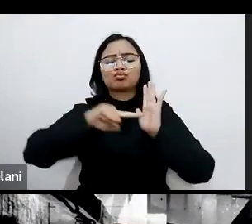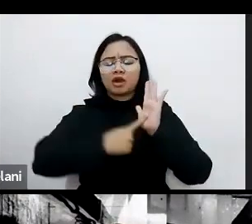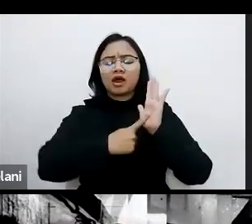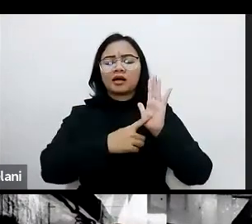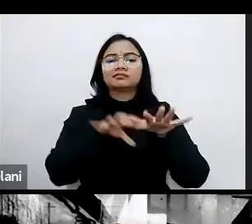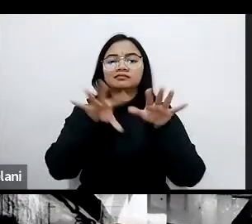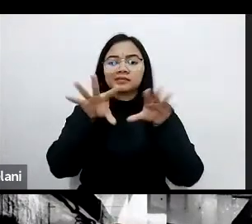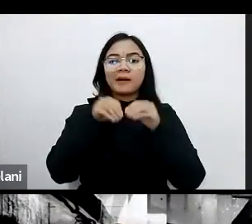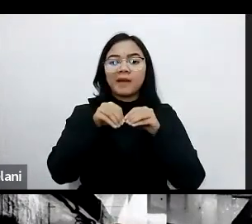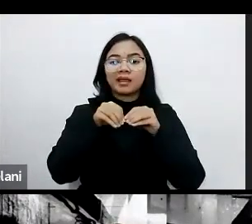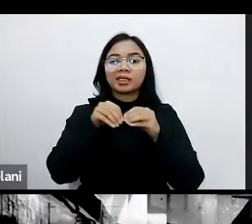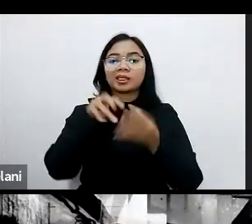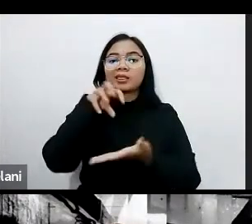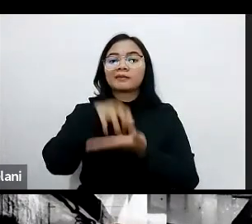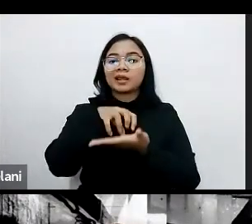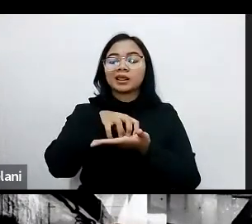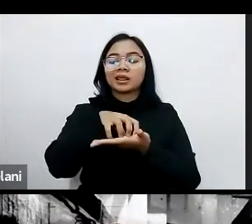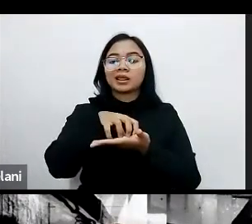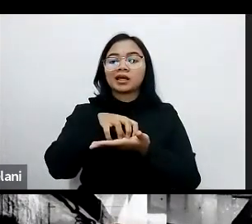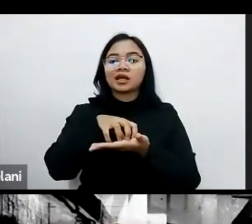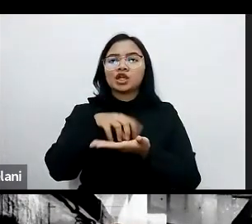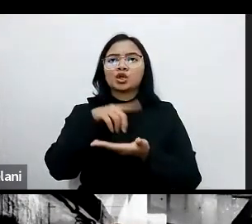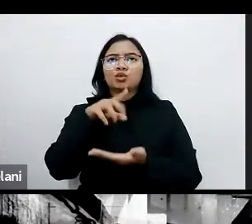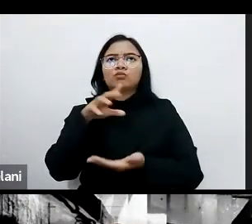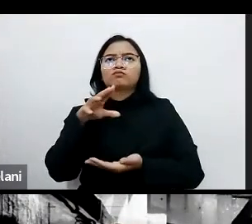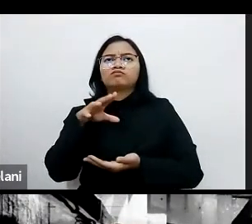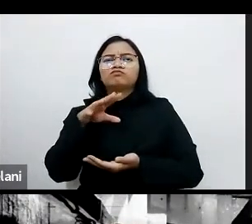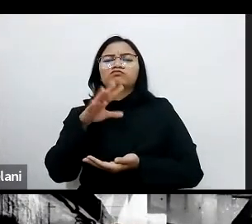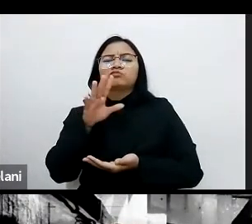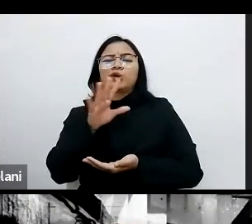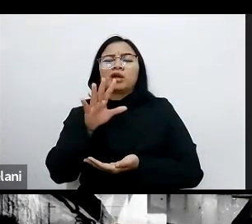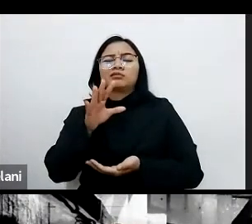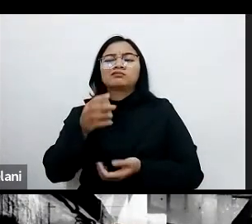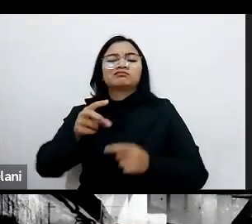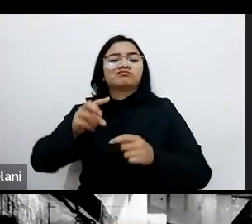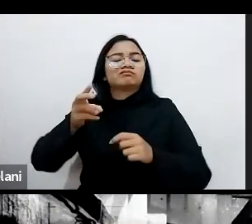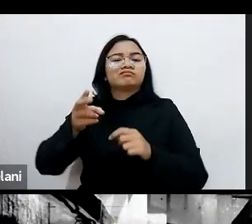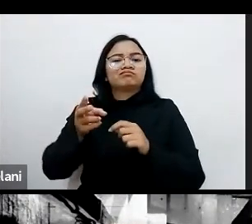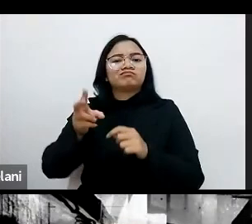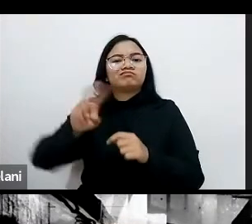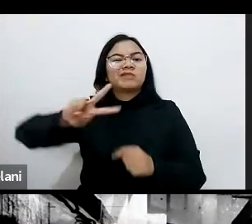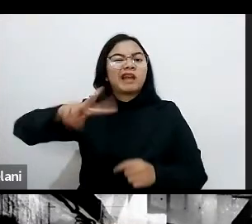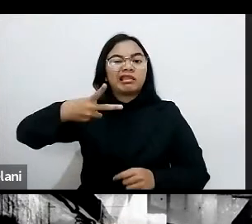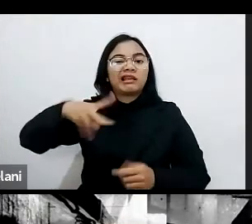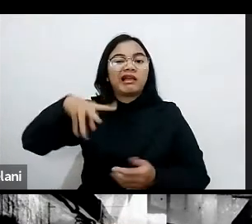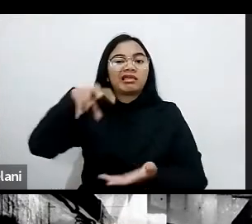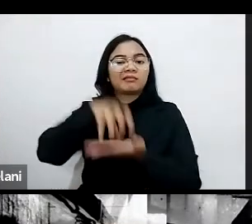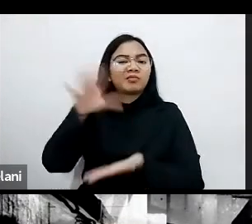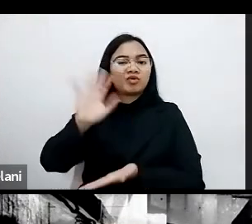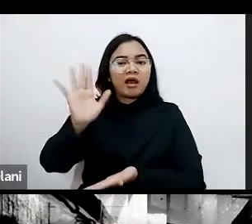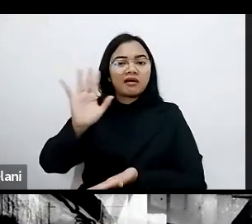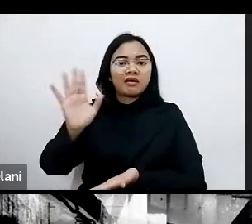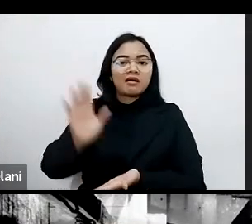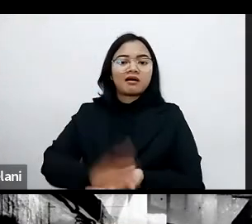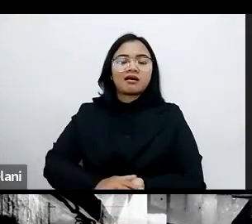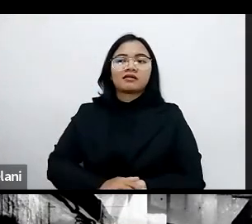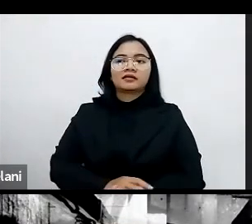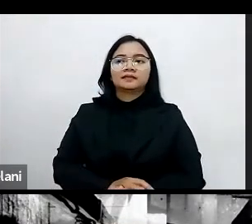belum mengganti 100% ya. Mulai itu kan baru di awal gitu kan. Dan artinya itu